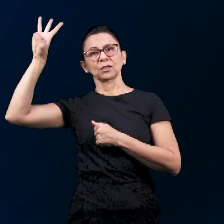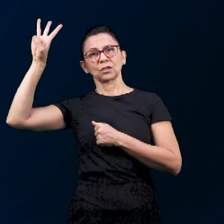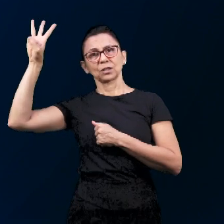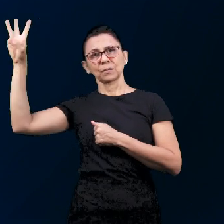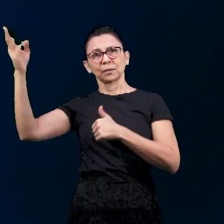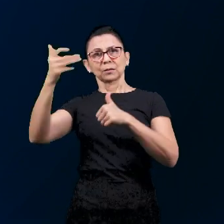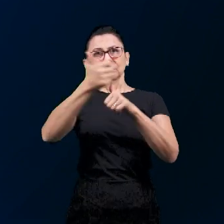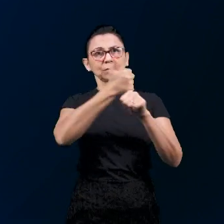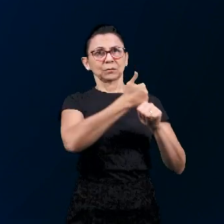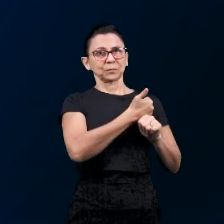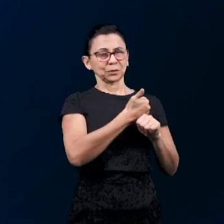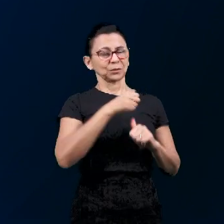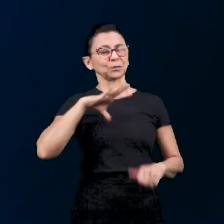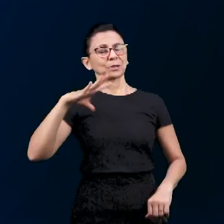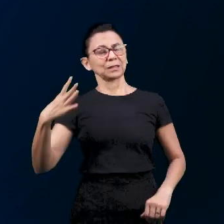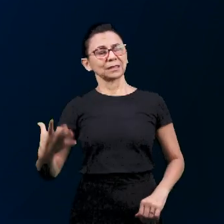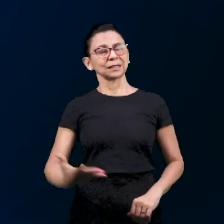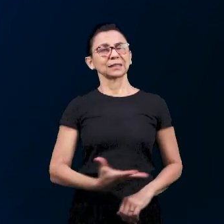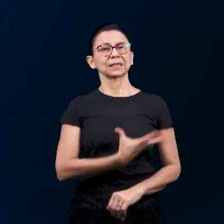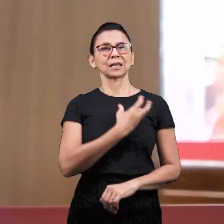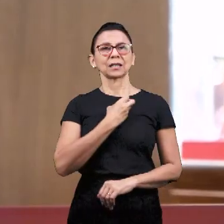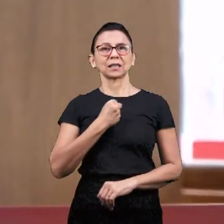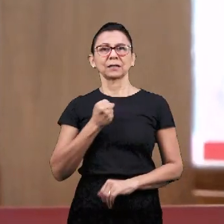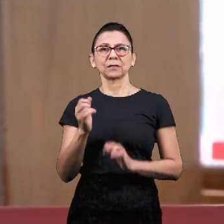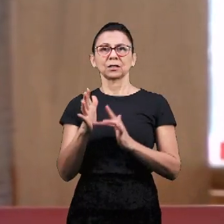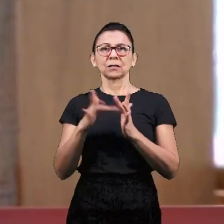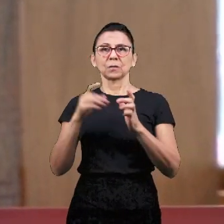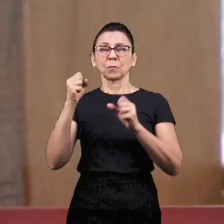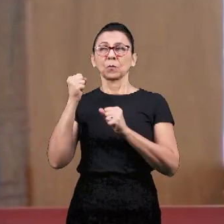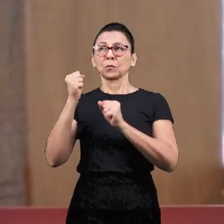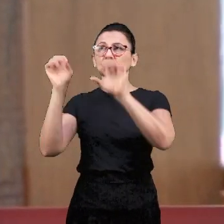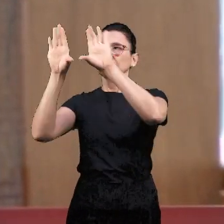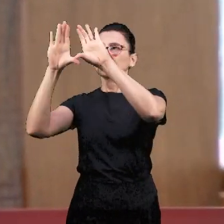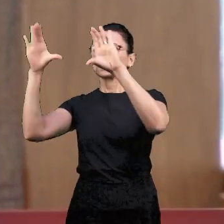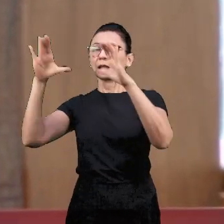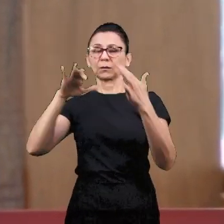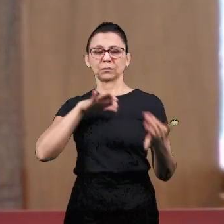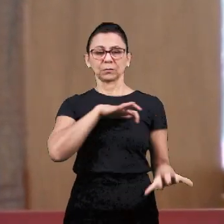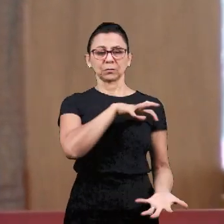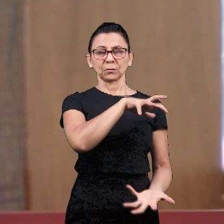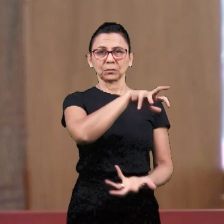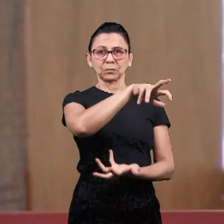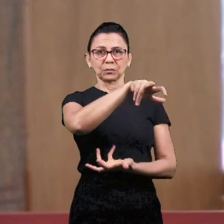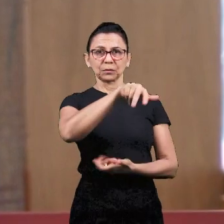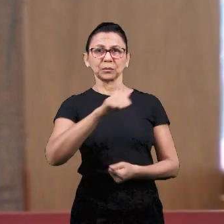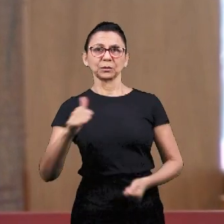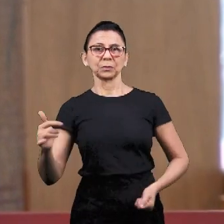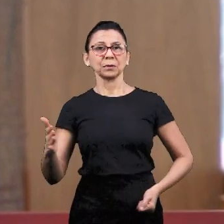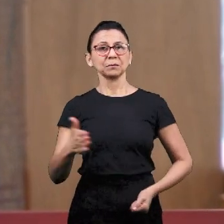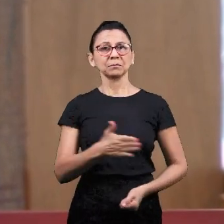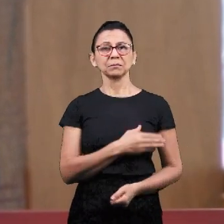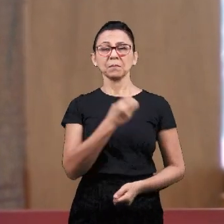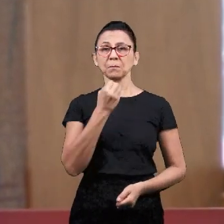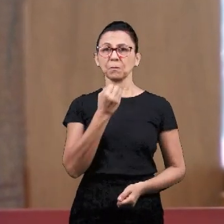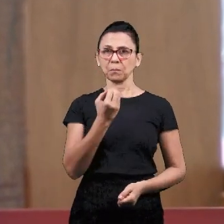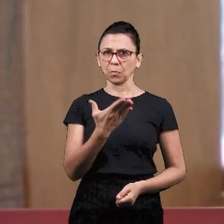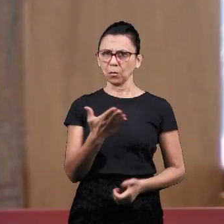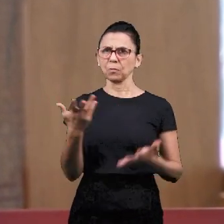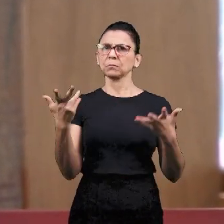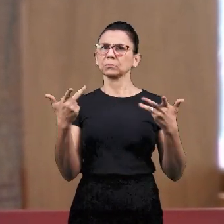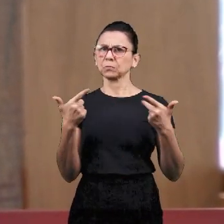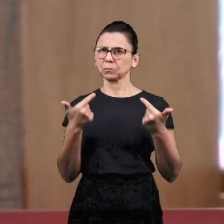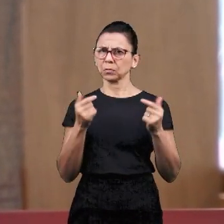au ciel et dans la terre. Mes frères, excellente les comparaisons faites par notre